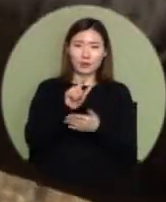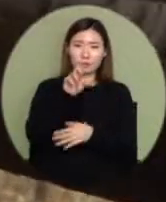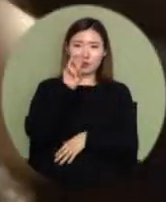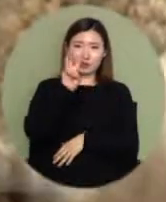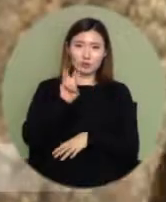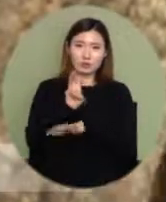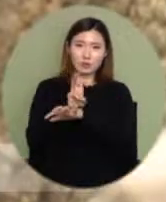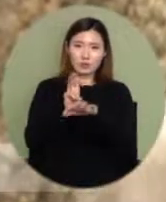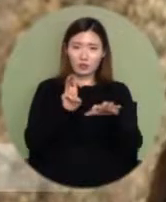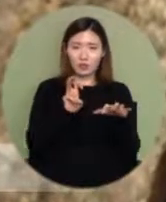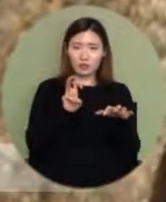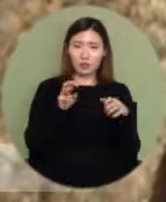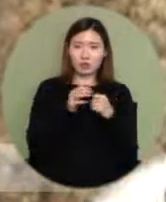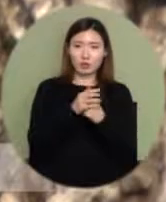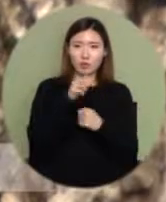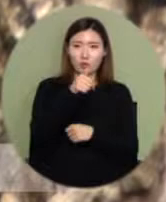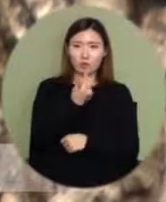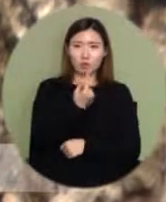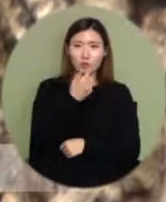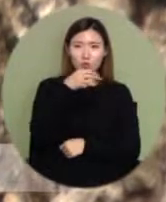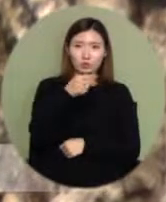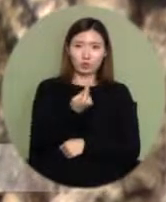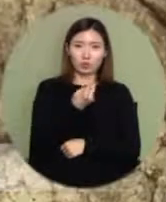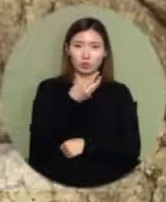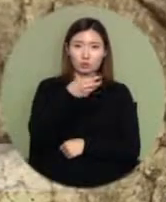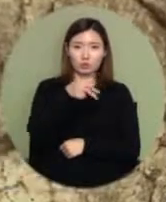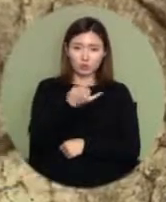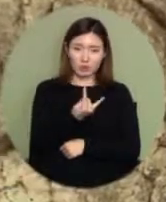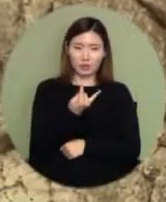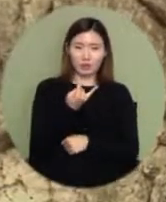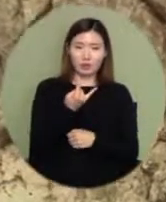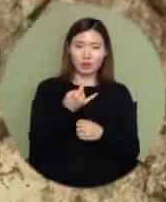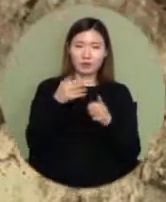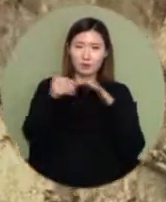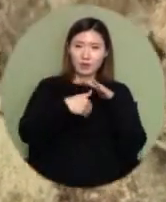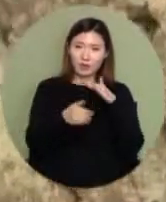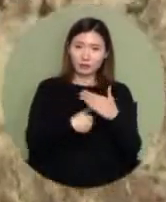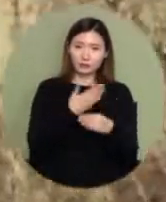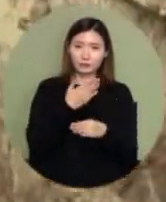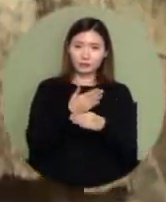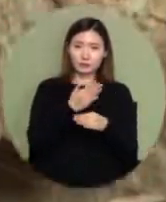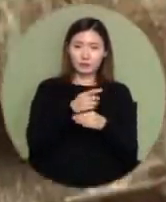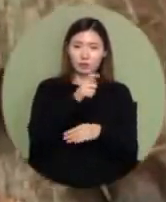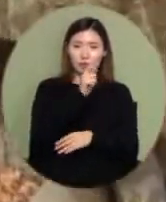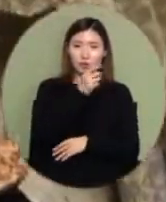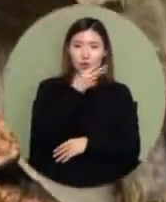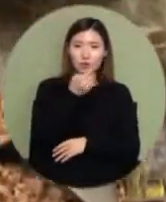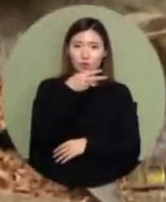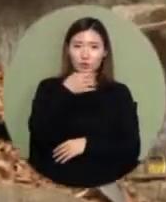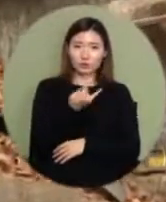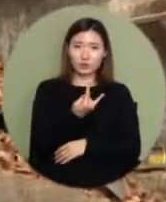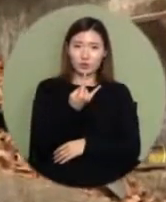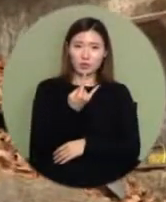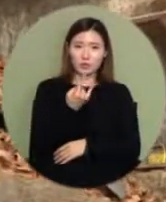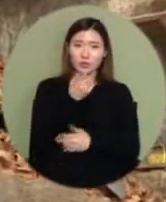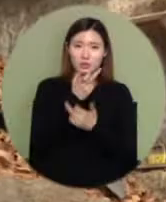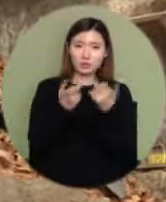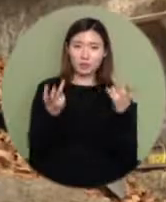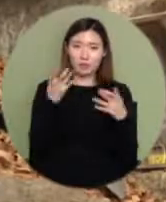13개 작목반에서 고로쇠 수액 채취가 한창입니다. 가평군의 고로쇠 채취는 이곳 화학산과 명지산을